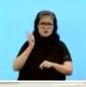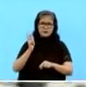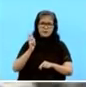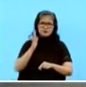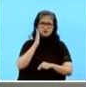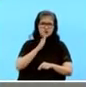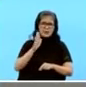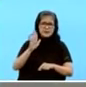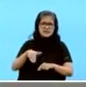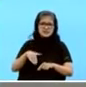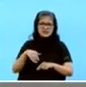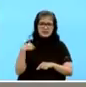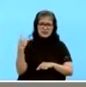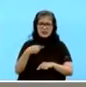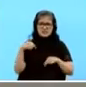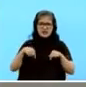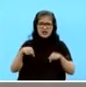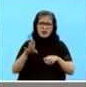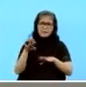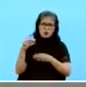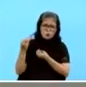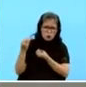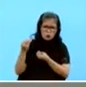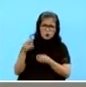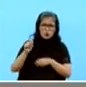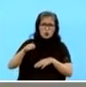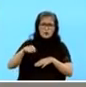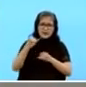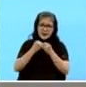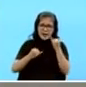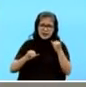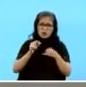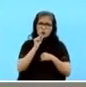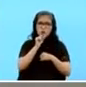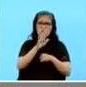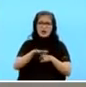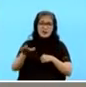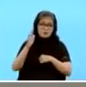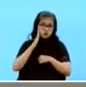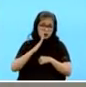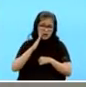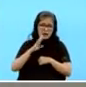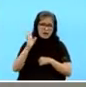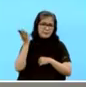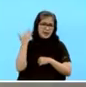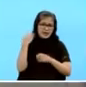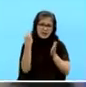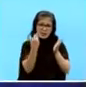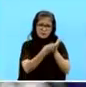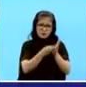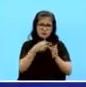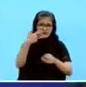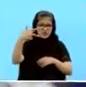masih menunggu untuk bagaimana status terakhir dari pemuda yang sempat Mengunggah video viral nya